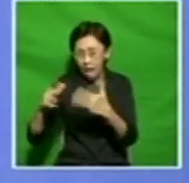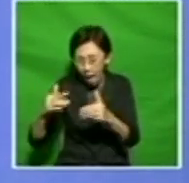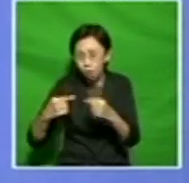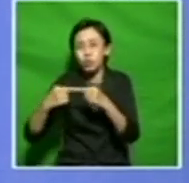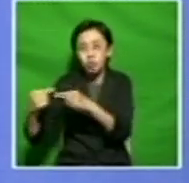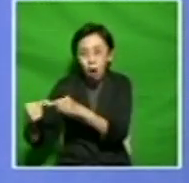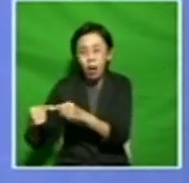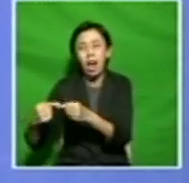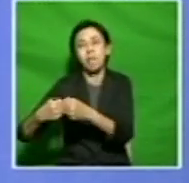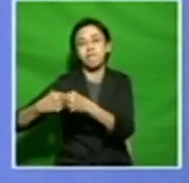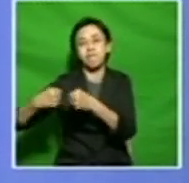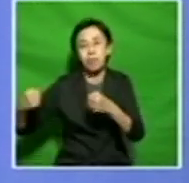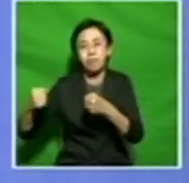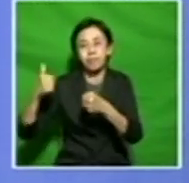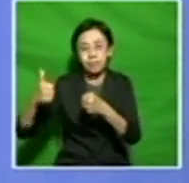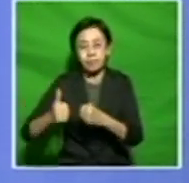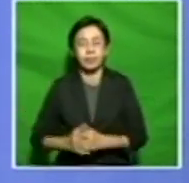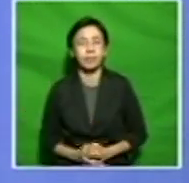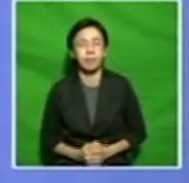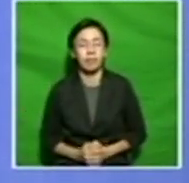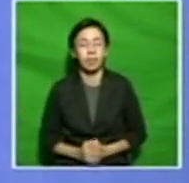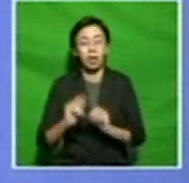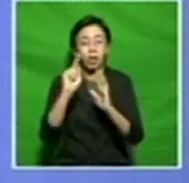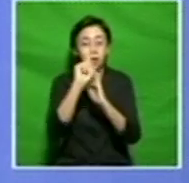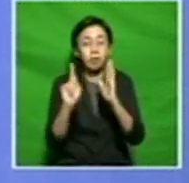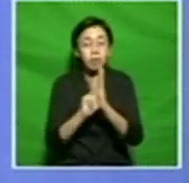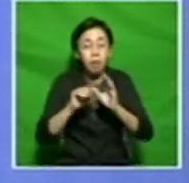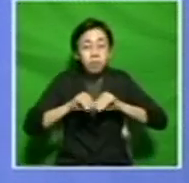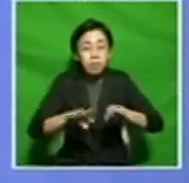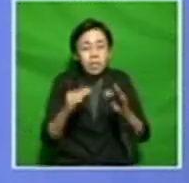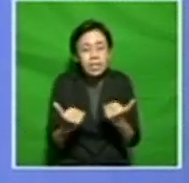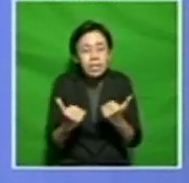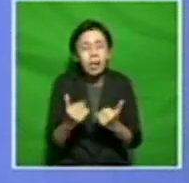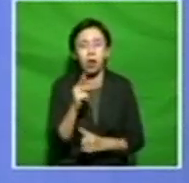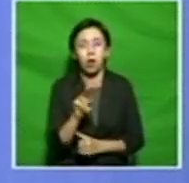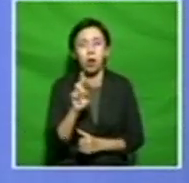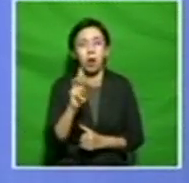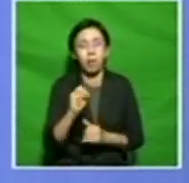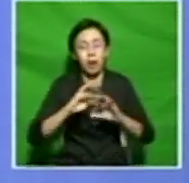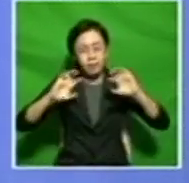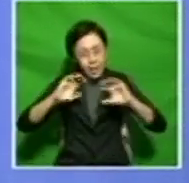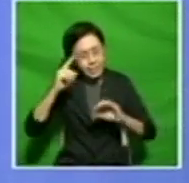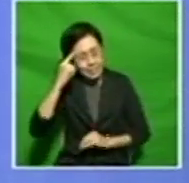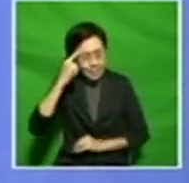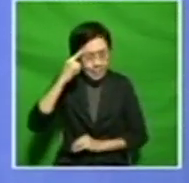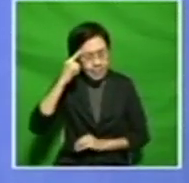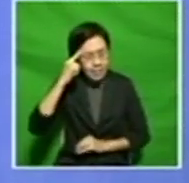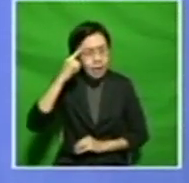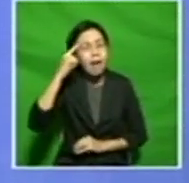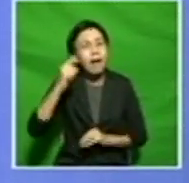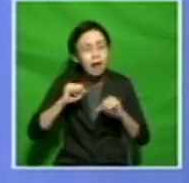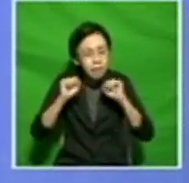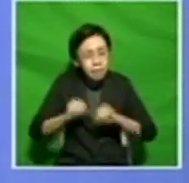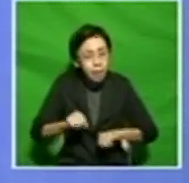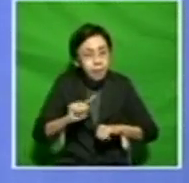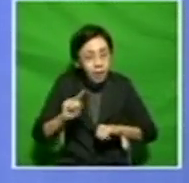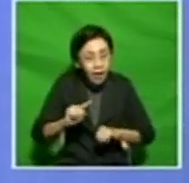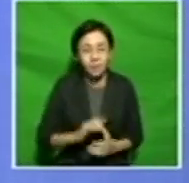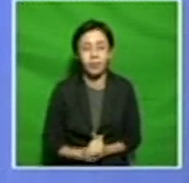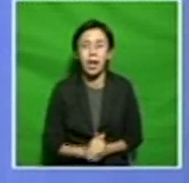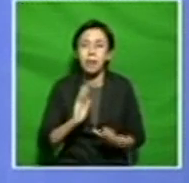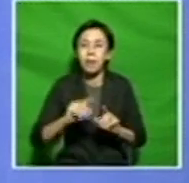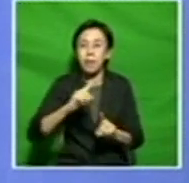หนึ่งซึ่งการประกาศครั้งนี้คณะรัฐมนตรีเห็นสมควรจะกำหนดช่วงเวลาไว้เดือนเ